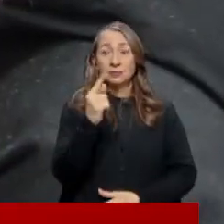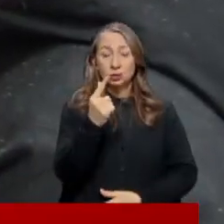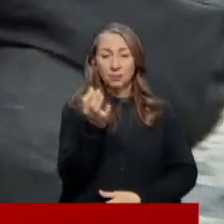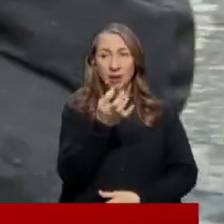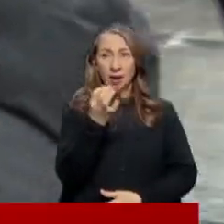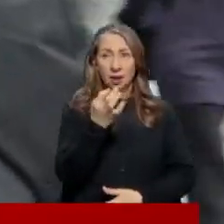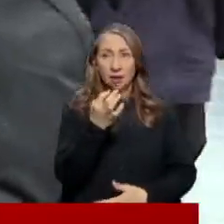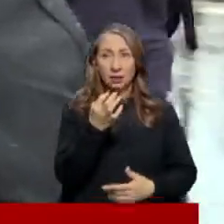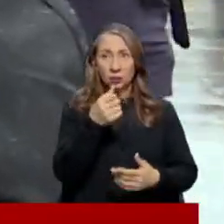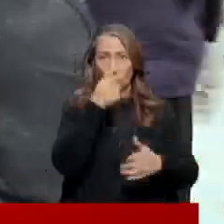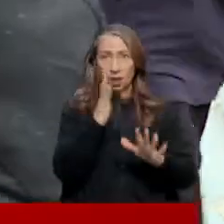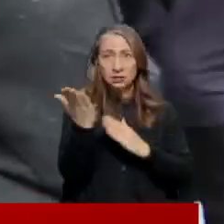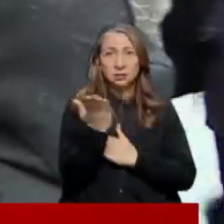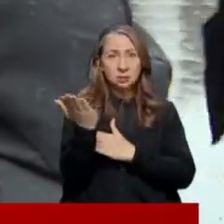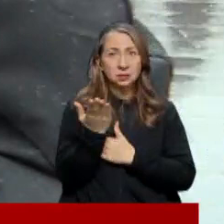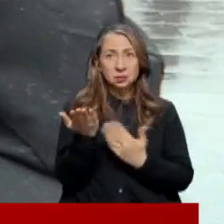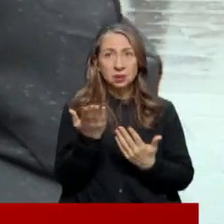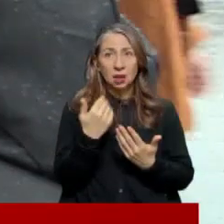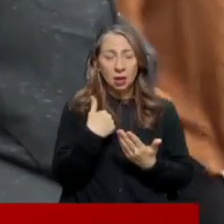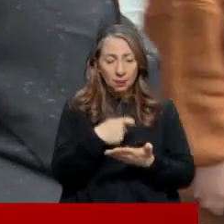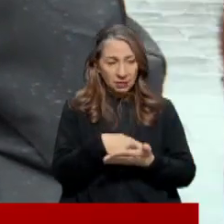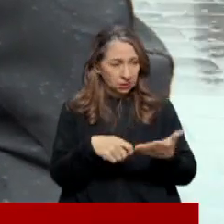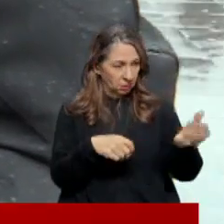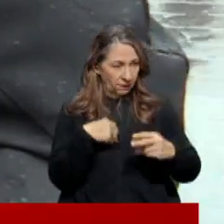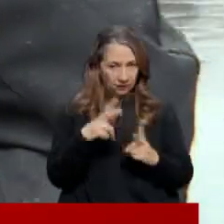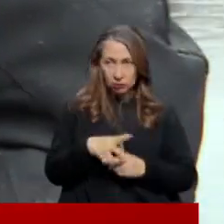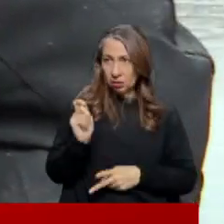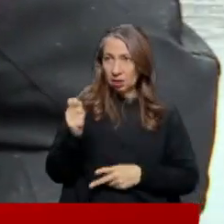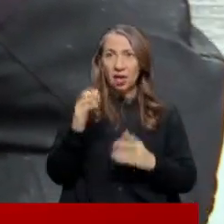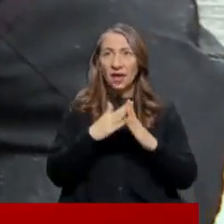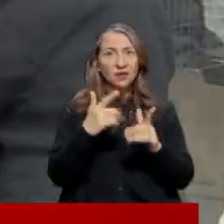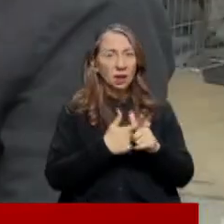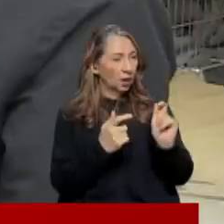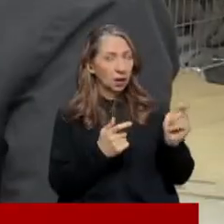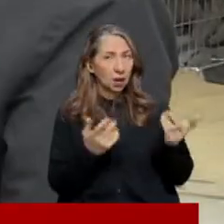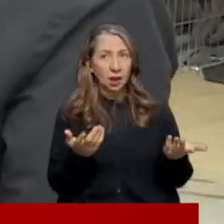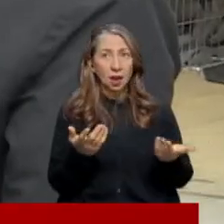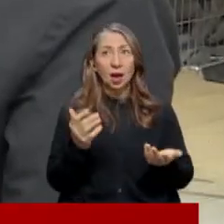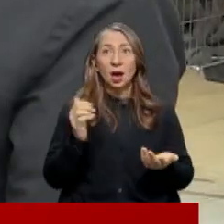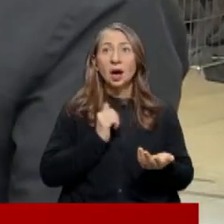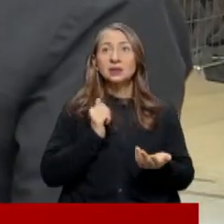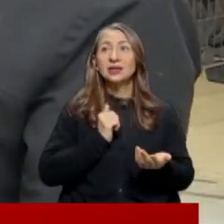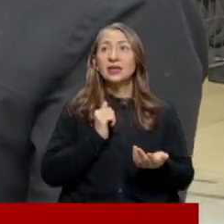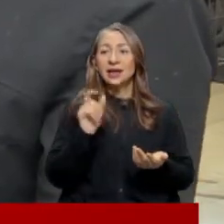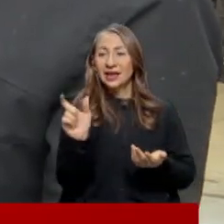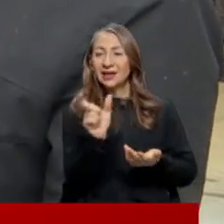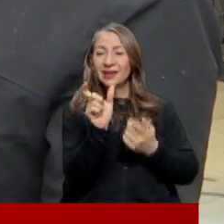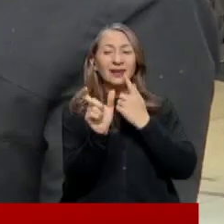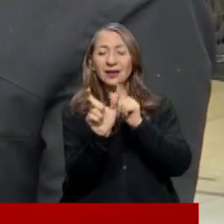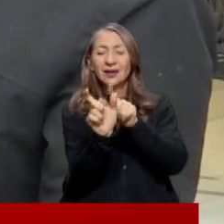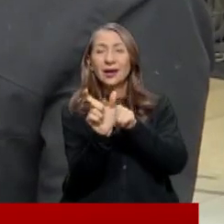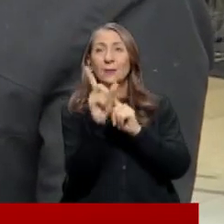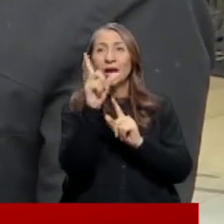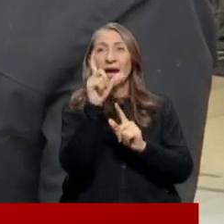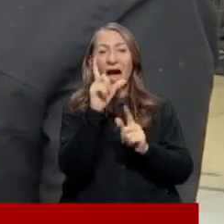1,5 milyardan aşağıda gelmiyor doğalgaz mesela. Aldığım maaş faturayı mı verecek? Evin kirasını mı verecek? Asgari dediğimiz kavram hani aslında